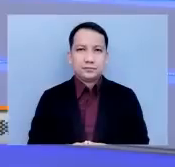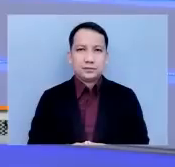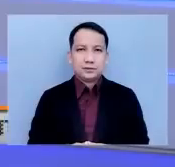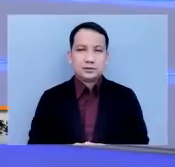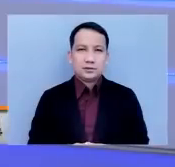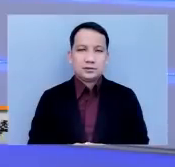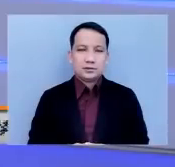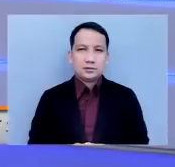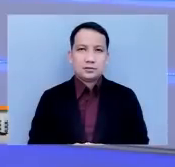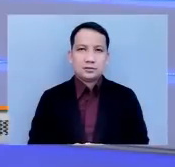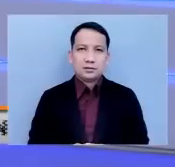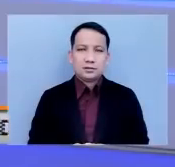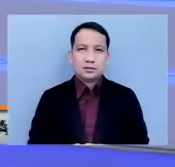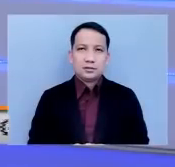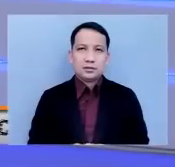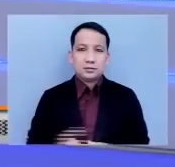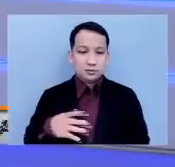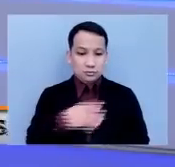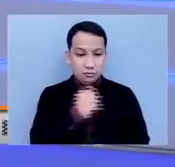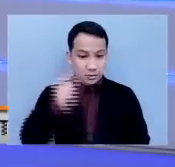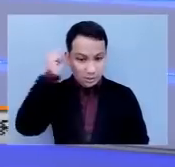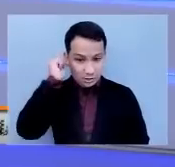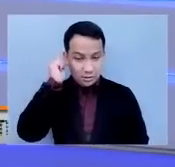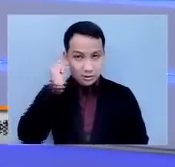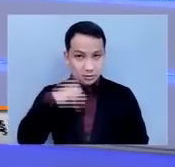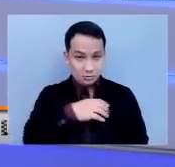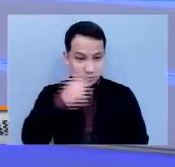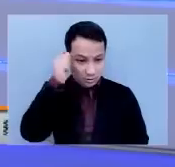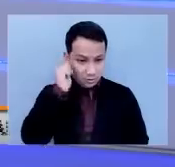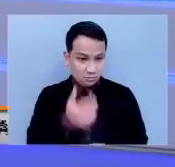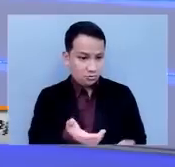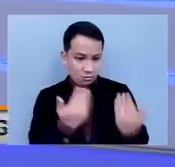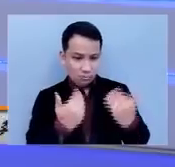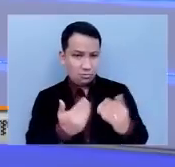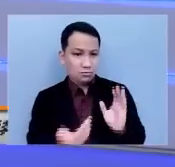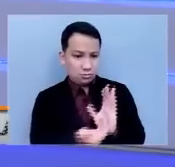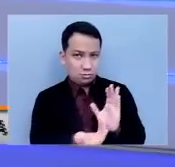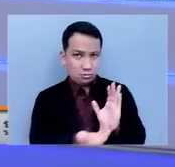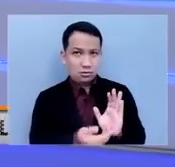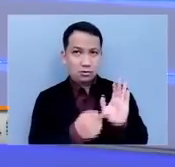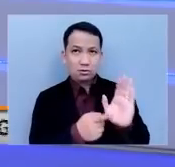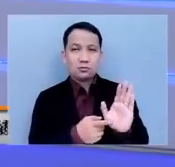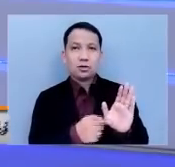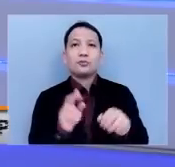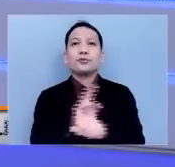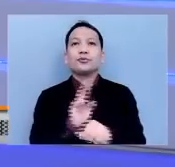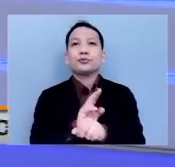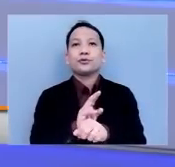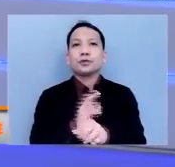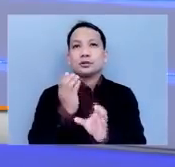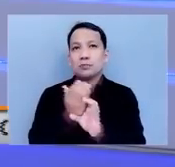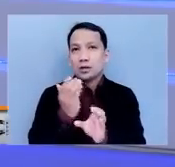Inamo ni Congressman Arnie Teves si Justice Secretary Boying Remulla na patunayang sa kanya ang mga ginamit na runaway vehicle ng